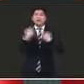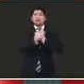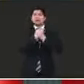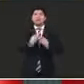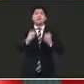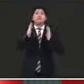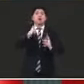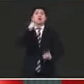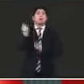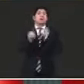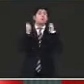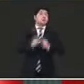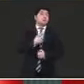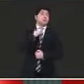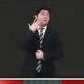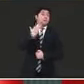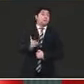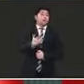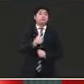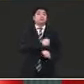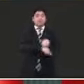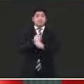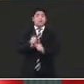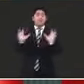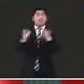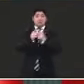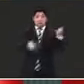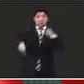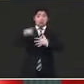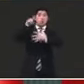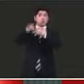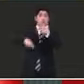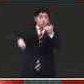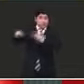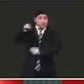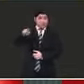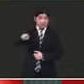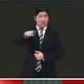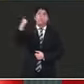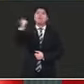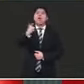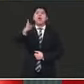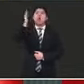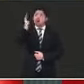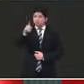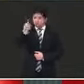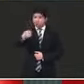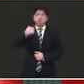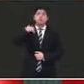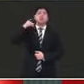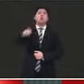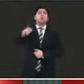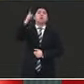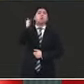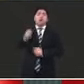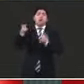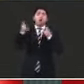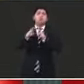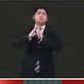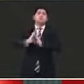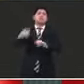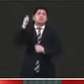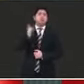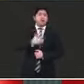faaliyeti yürütüyoruz terör örgütlerinin yöneticilerini nerede bulursak orada ima ediyor